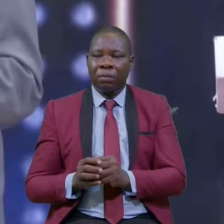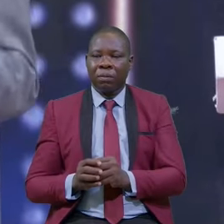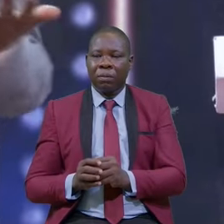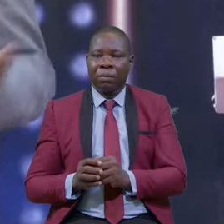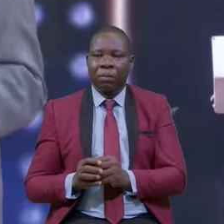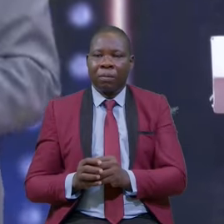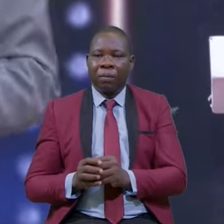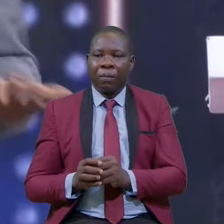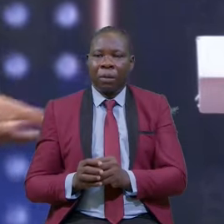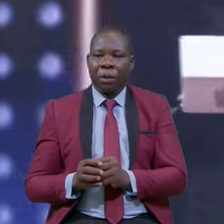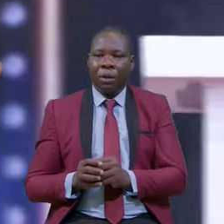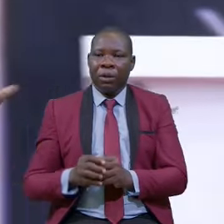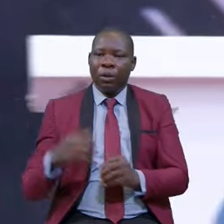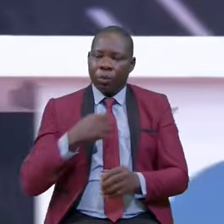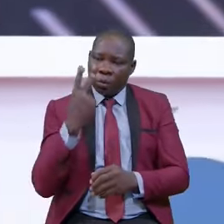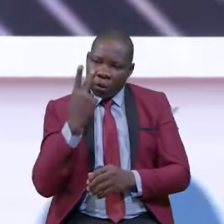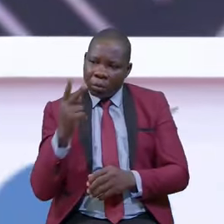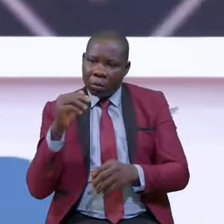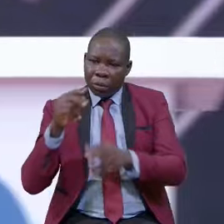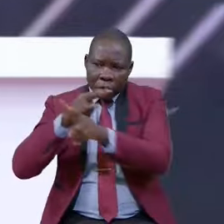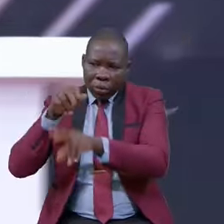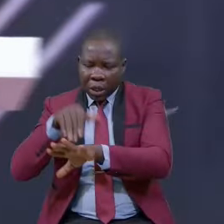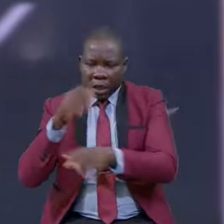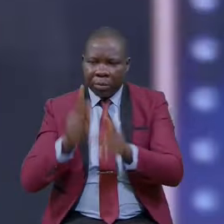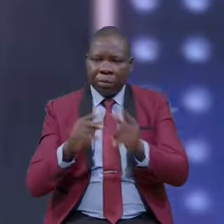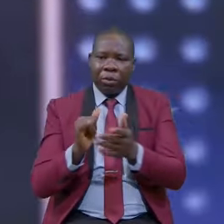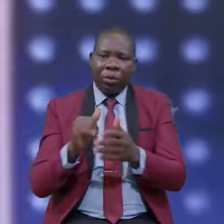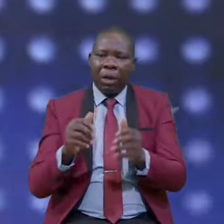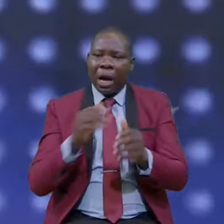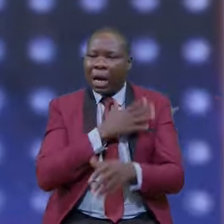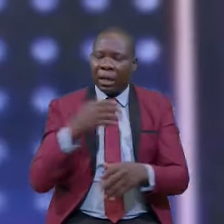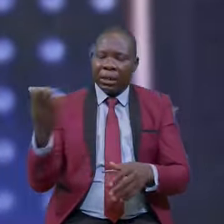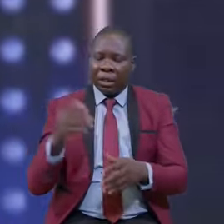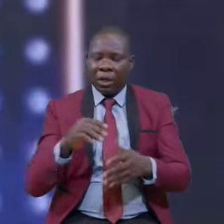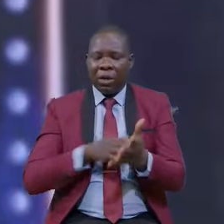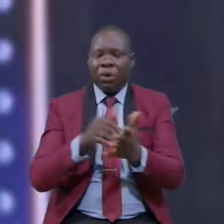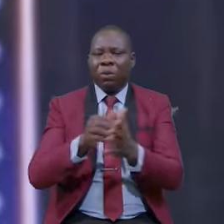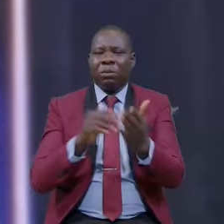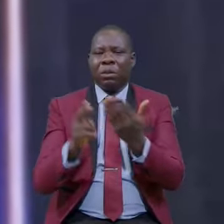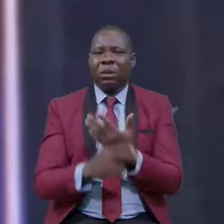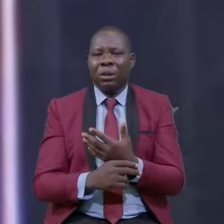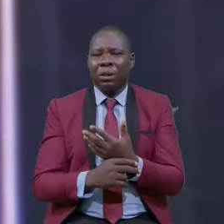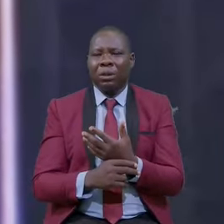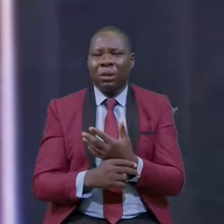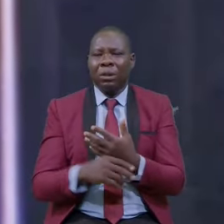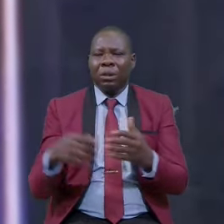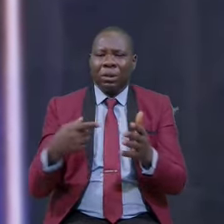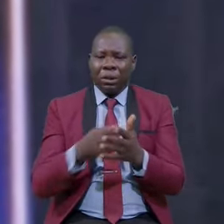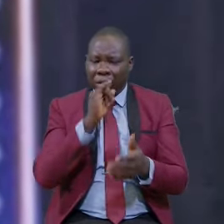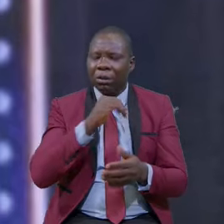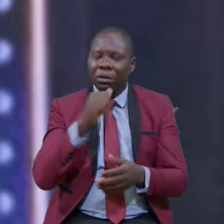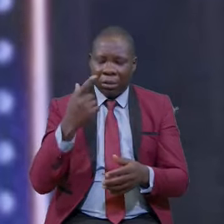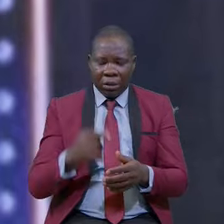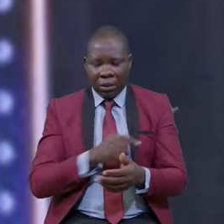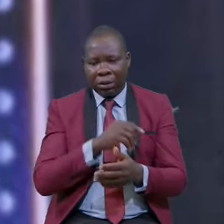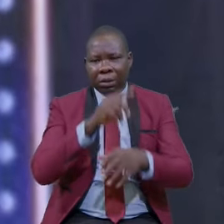leur froideur et leur faiblesse. Regardons tout ce qui se passe. Ça, c'est le tabernacle que nous avons et nous